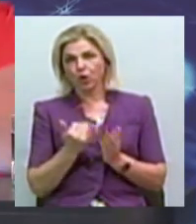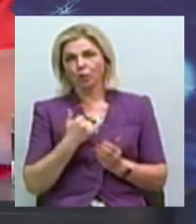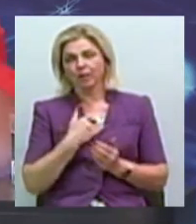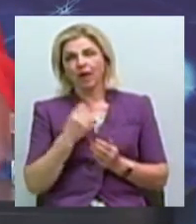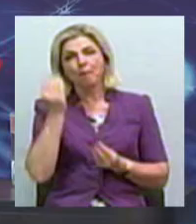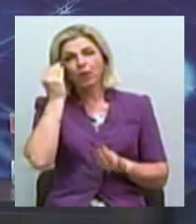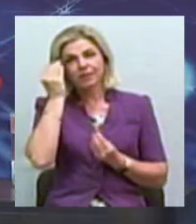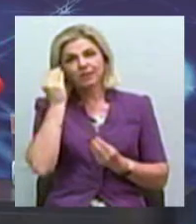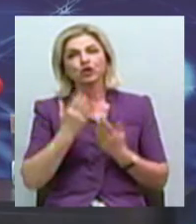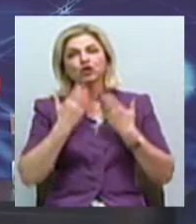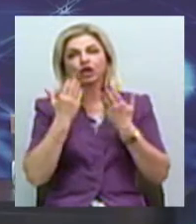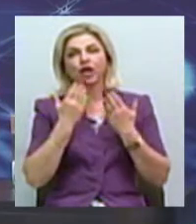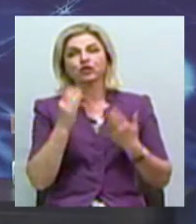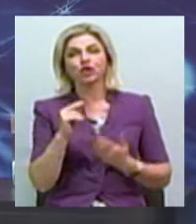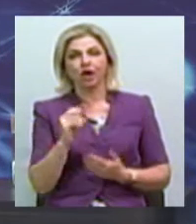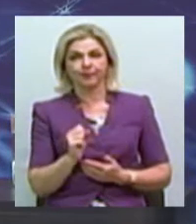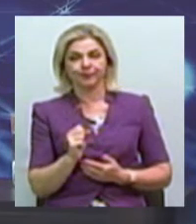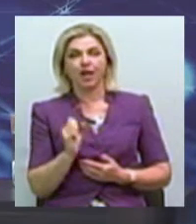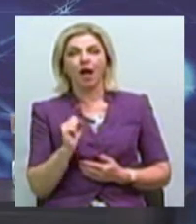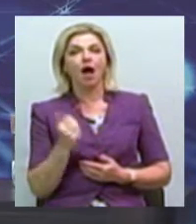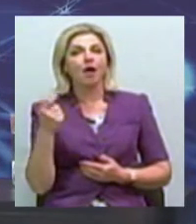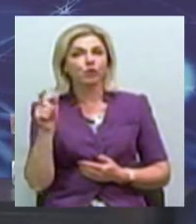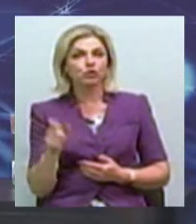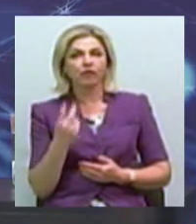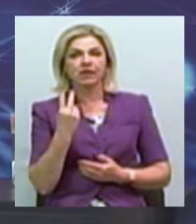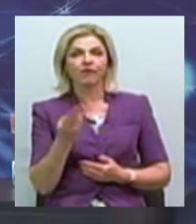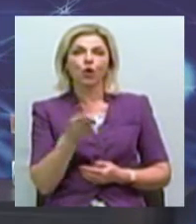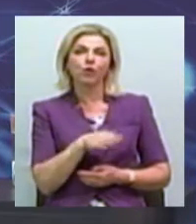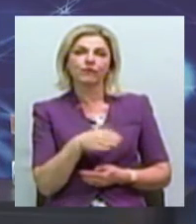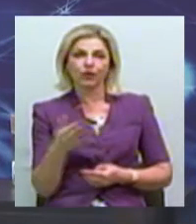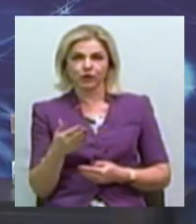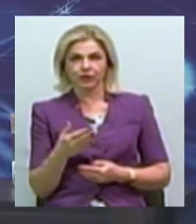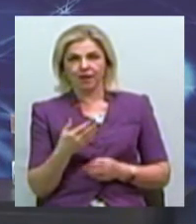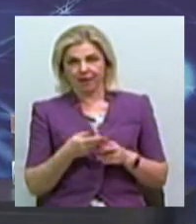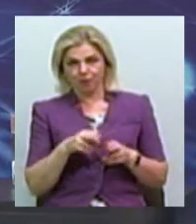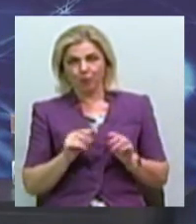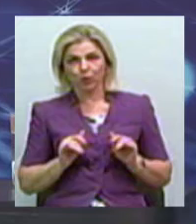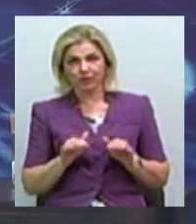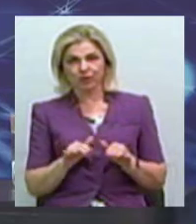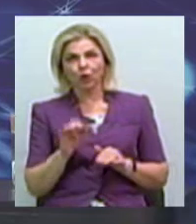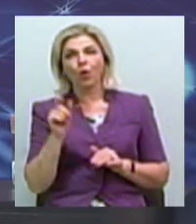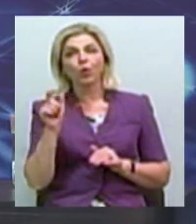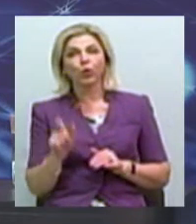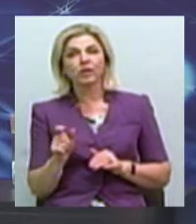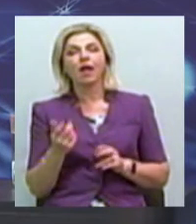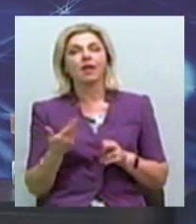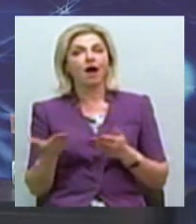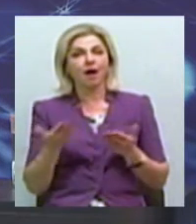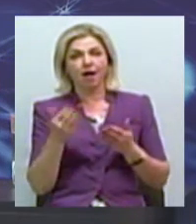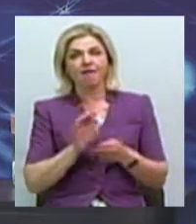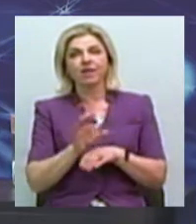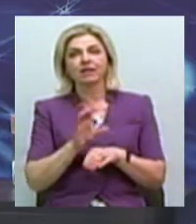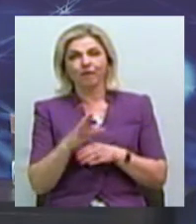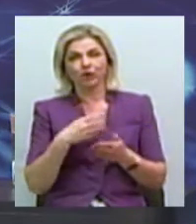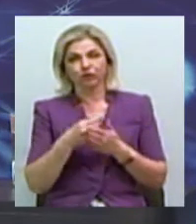читача, так? А він по обидві сторони цього процесу. Він людина, яка видавав свої